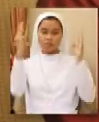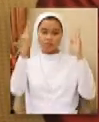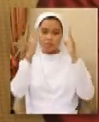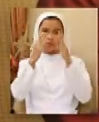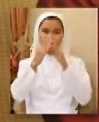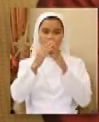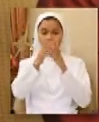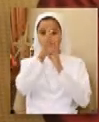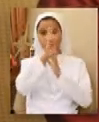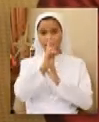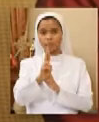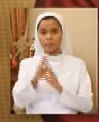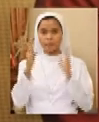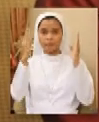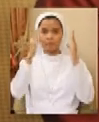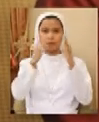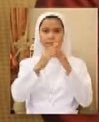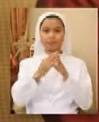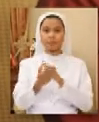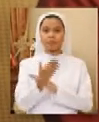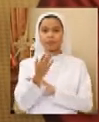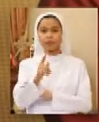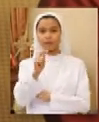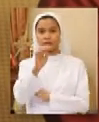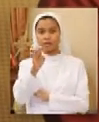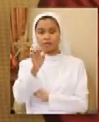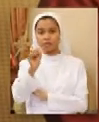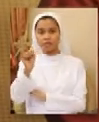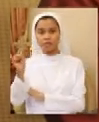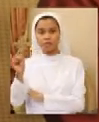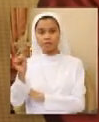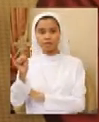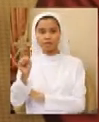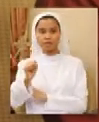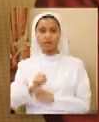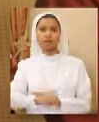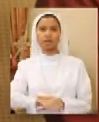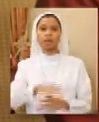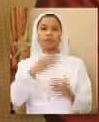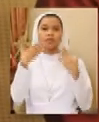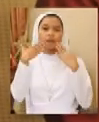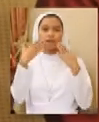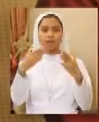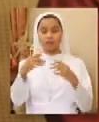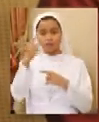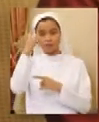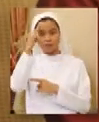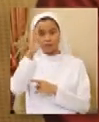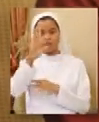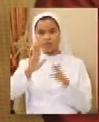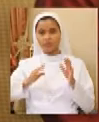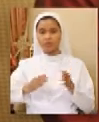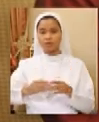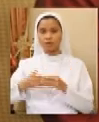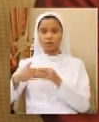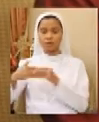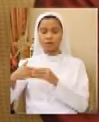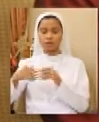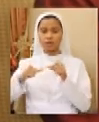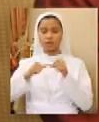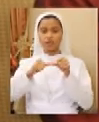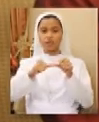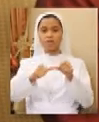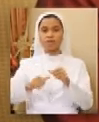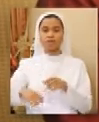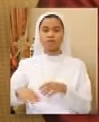pangungumusta sa satuyang ginagalangan na arsobispo. Ako po si Tess Banyares Delphine. Diyos mabalos kan sa indong padagos